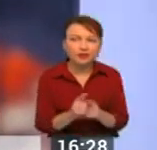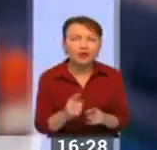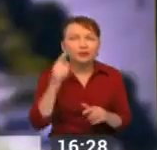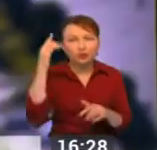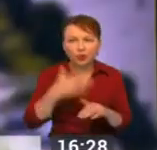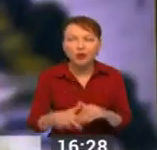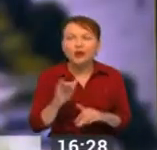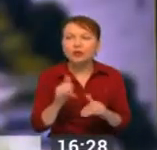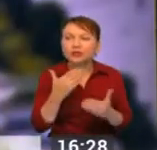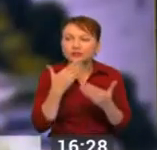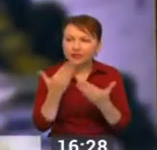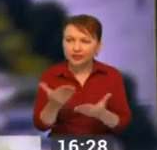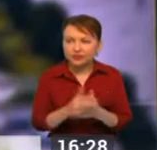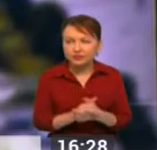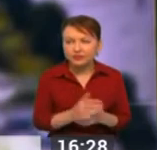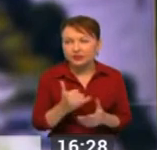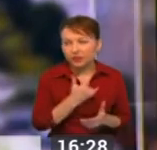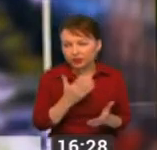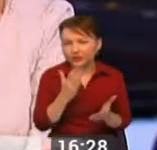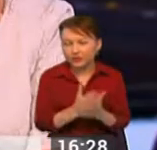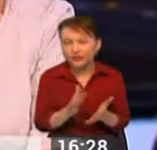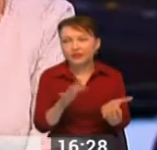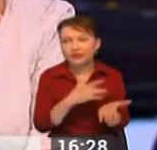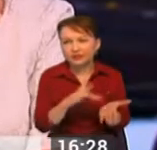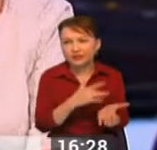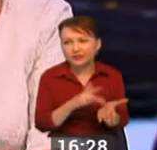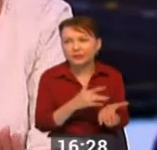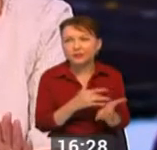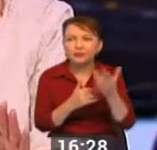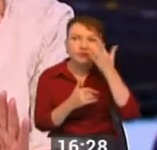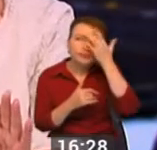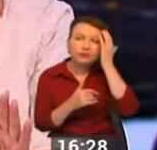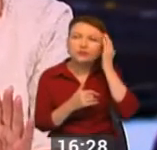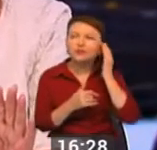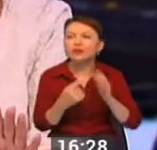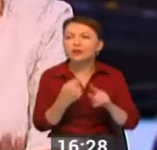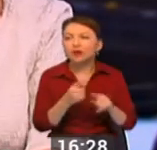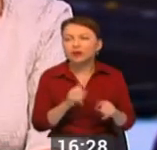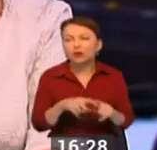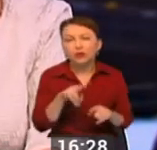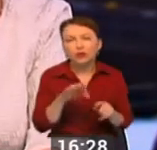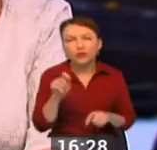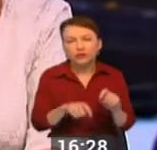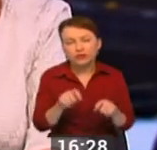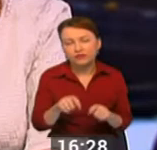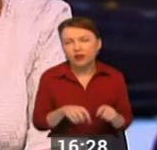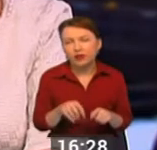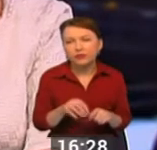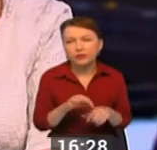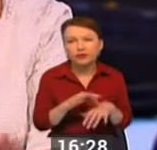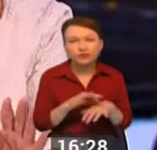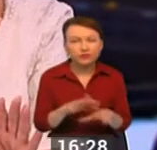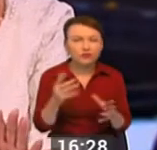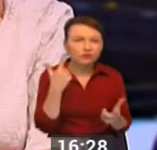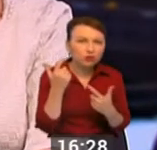можна звертатися, так, пані Геню? Это у нас есть страница, которая про фестиваль ведет все репортажи,